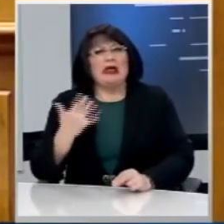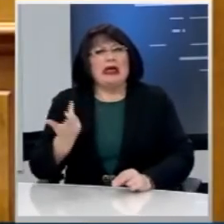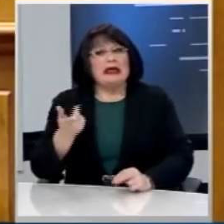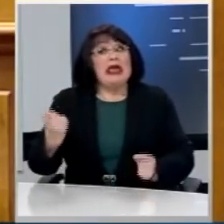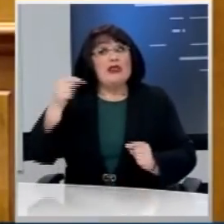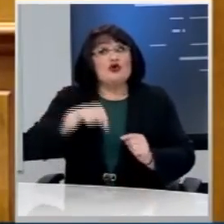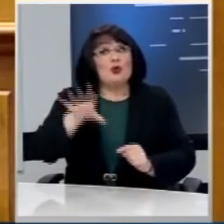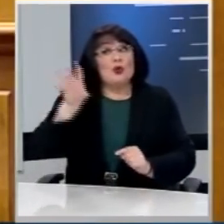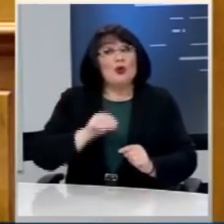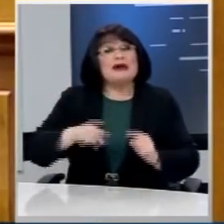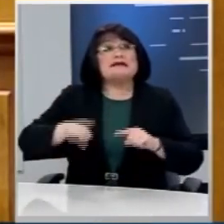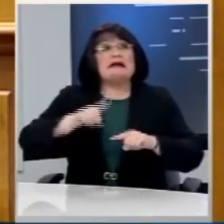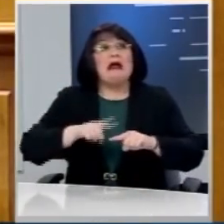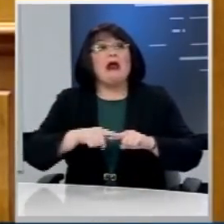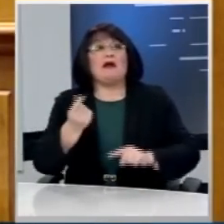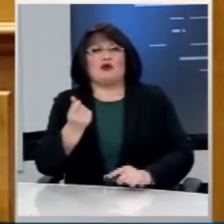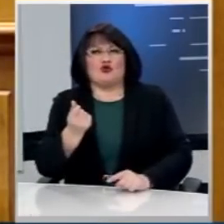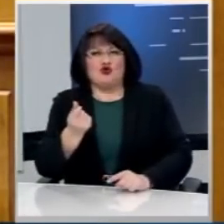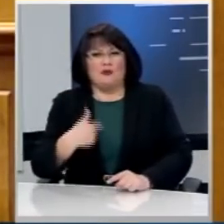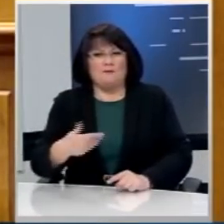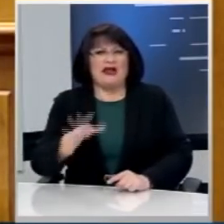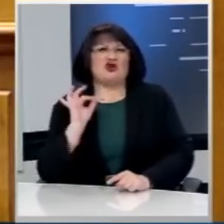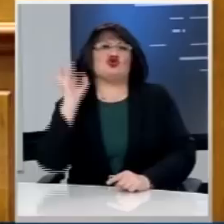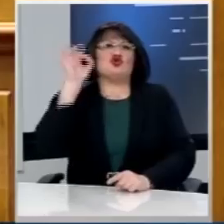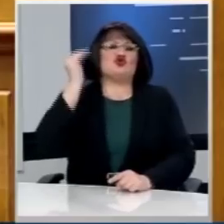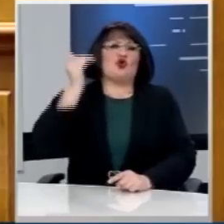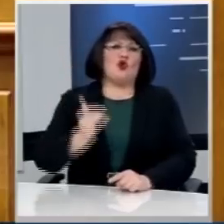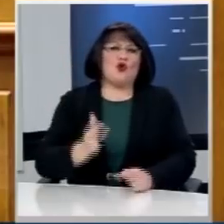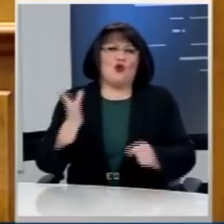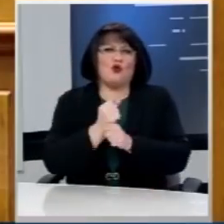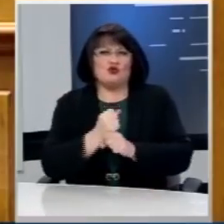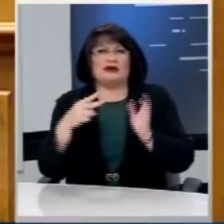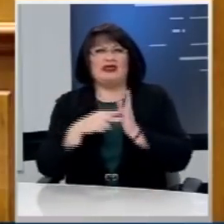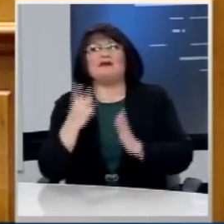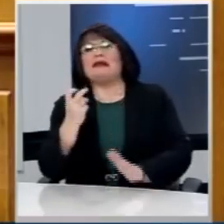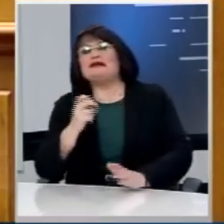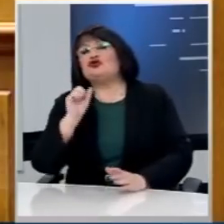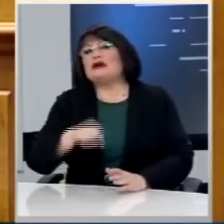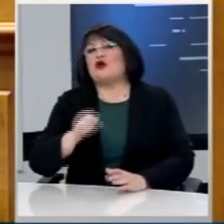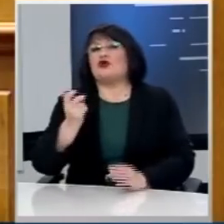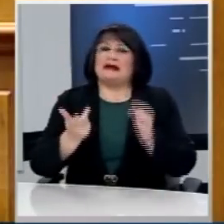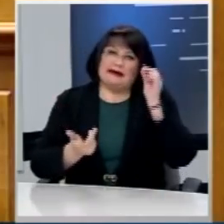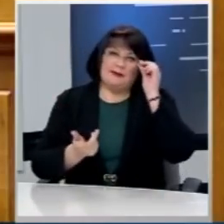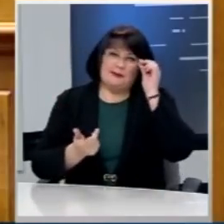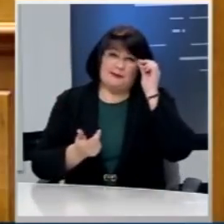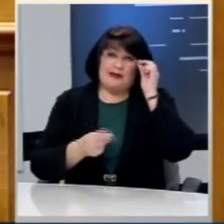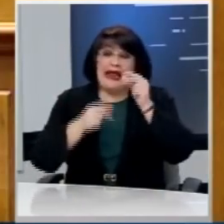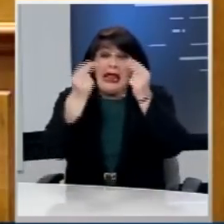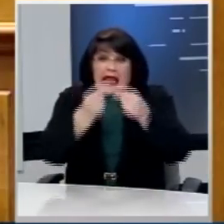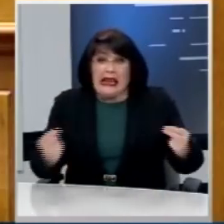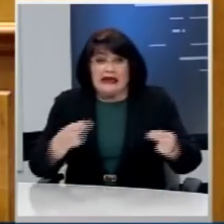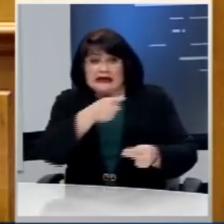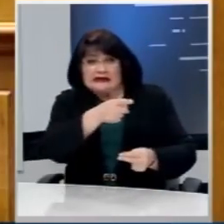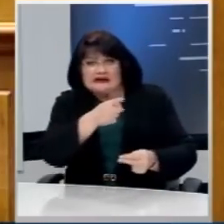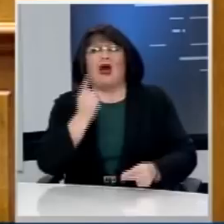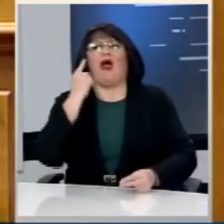στην εγχώρια οικονομία και στην επίτευξη των στόχων για το 2020. Και ποια είναι η λύση που βρήκατε